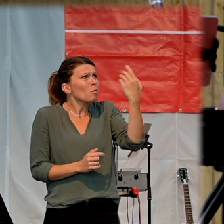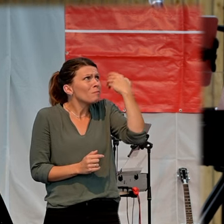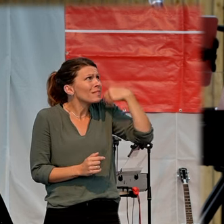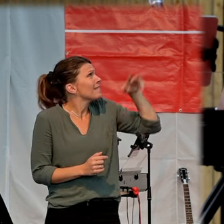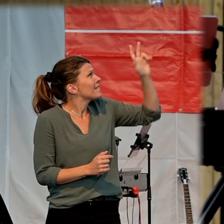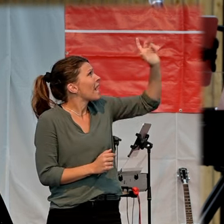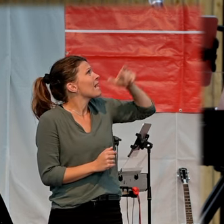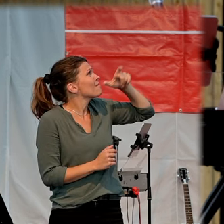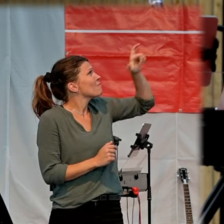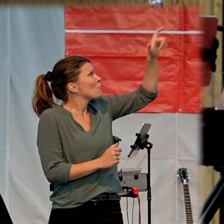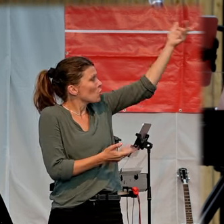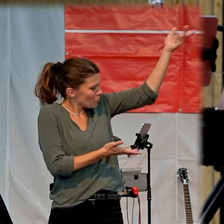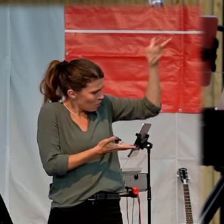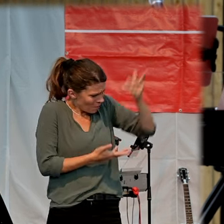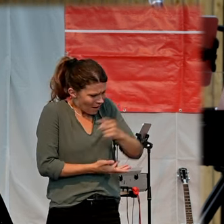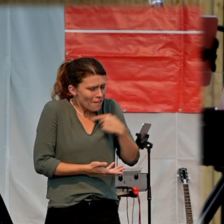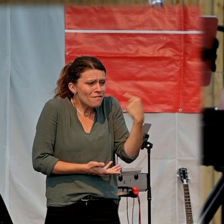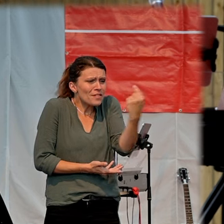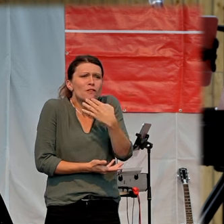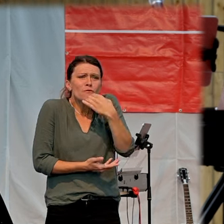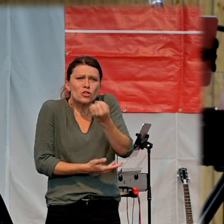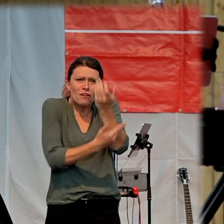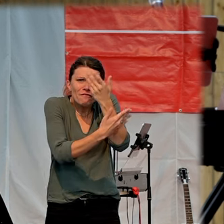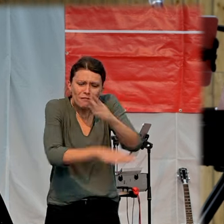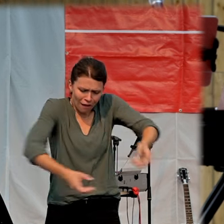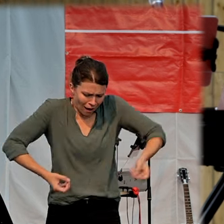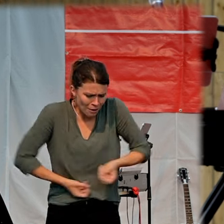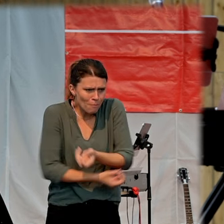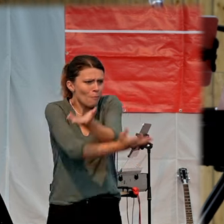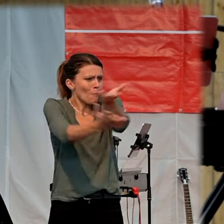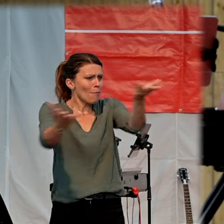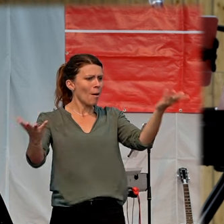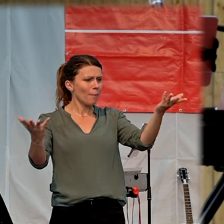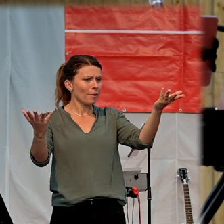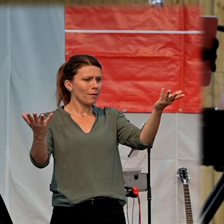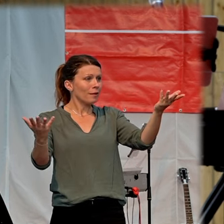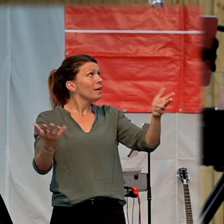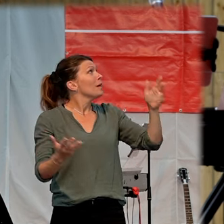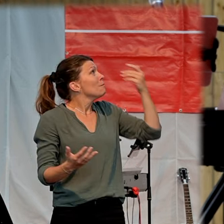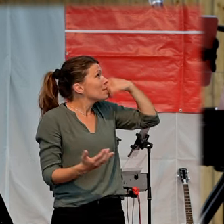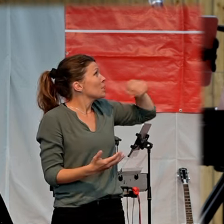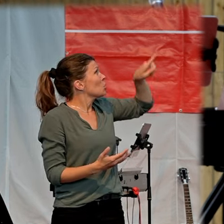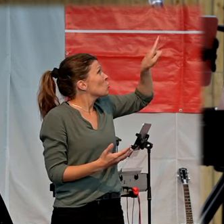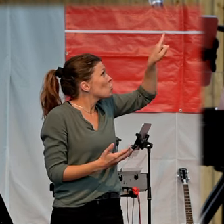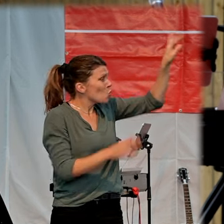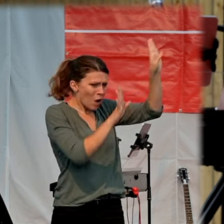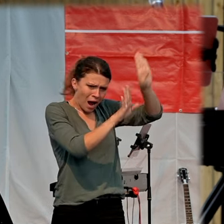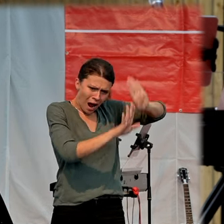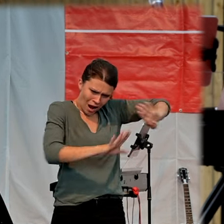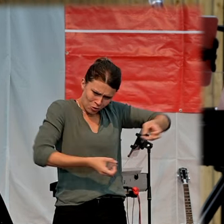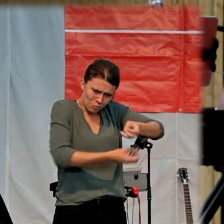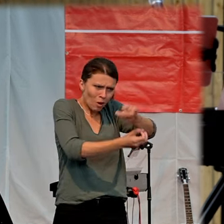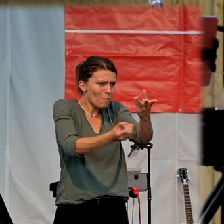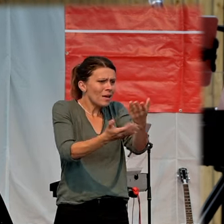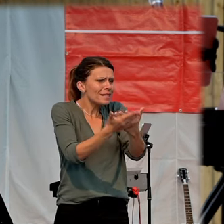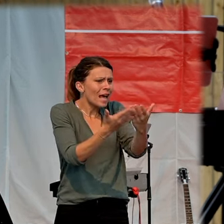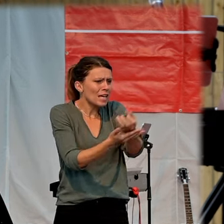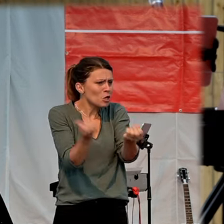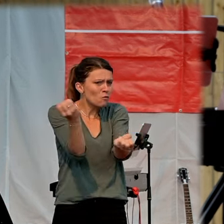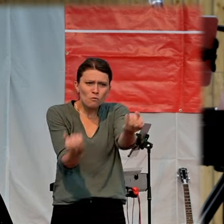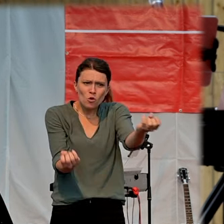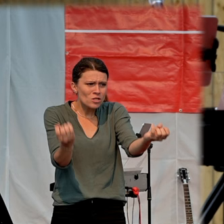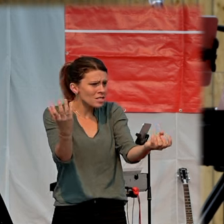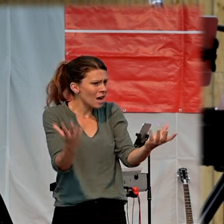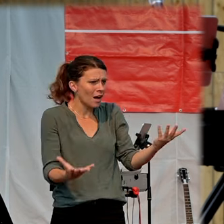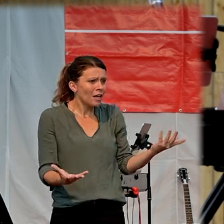mit aller Freimütigkeit zu reden, indem du deine Hand ausstreckst zur Heilung, das Zeichen und Wunder geschehen durch